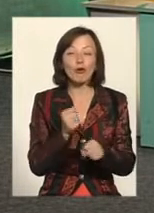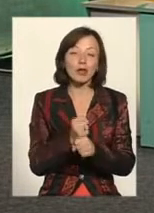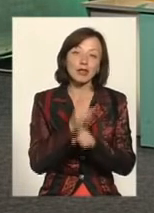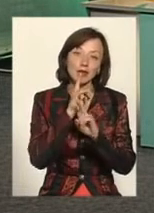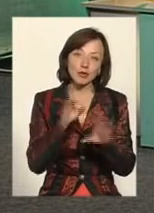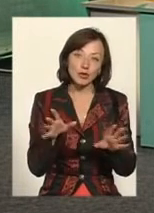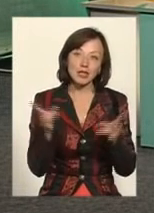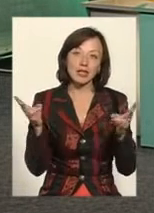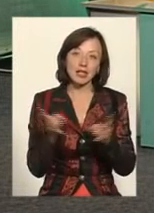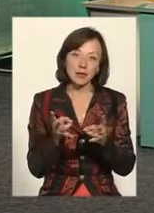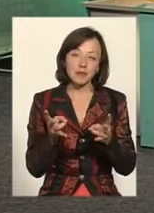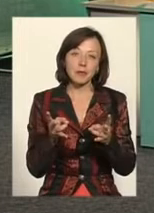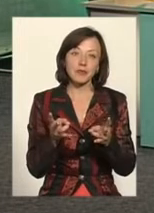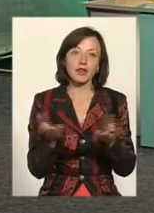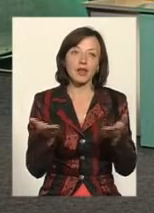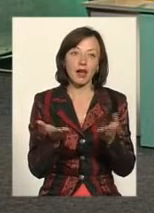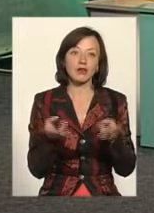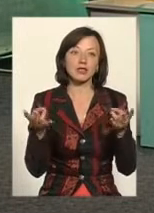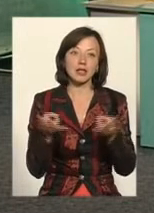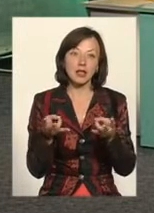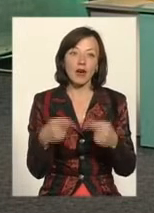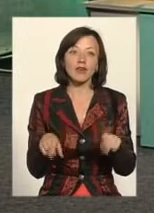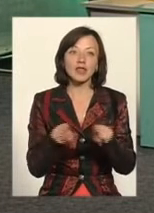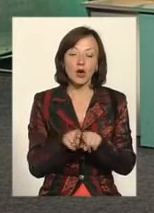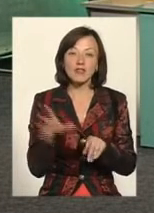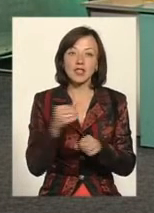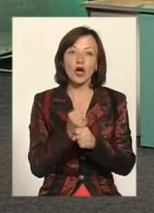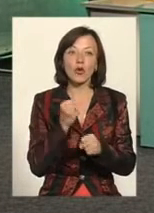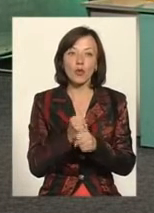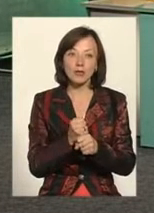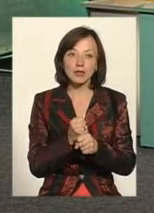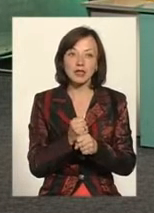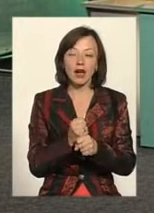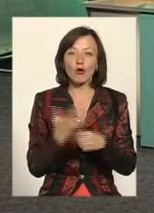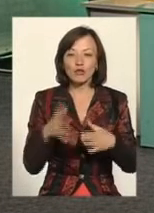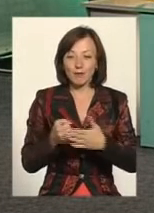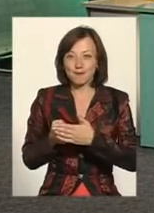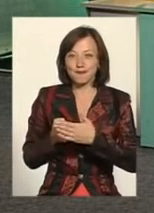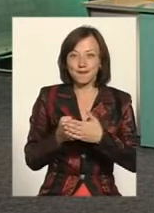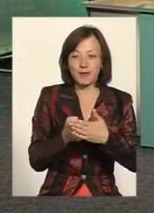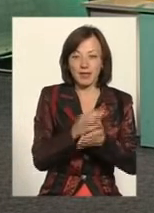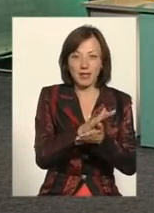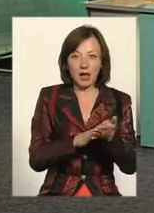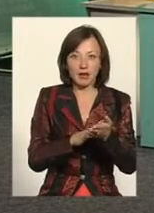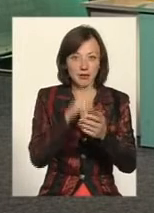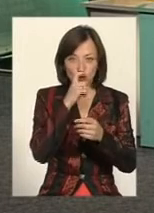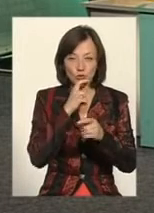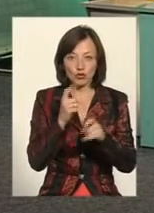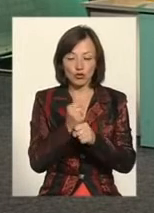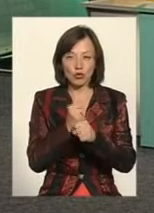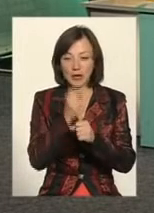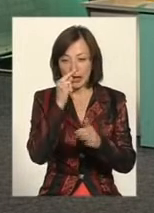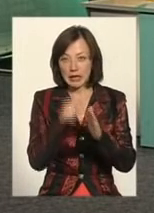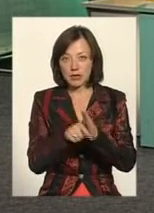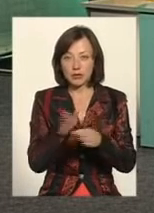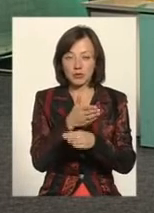що треба узаконити. От якось треба, а от, дивіться, так от воно все робиться, я кажу, греблю рве. От вони далі не розуміють, що роблять. Лізуть